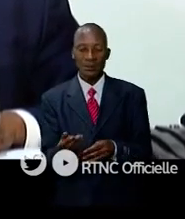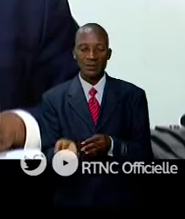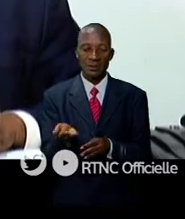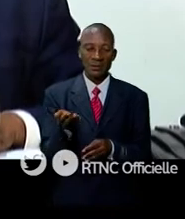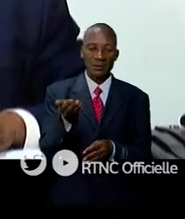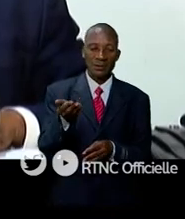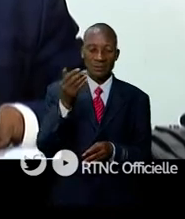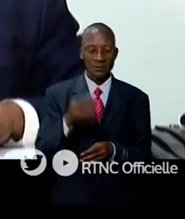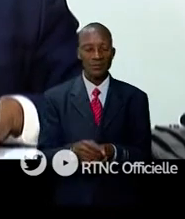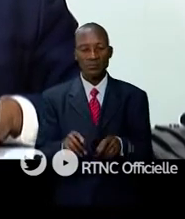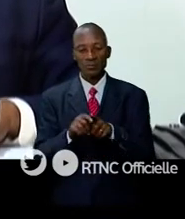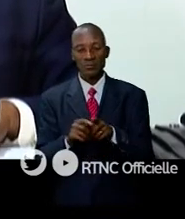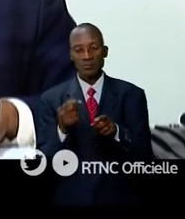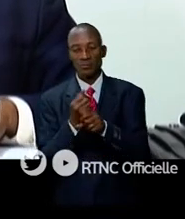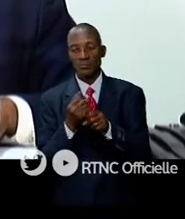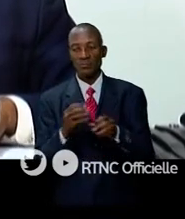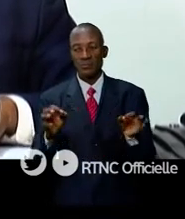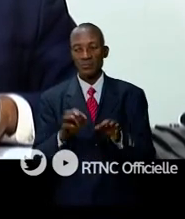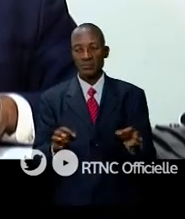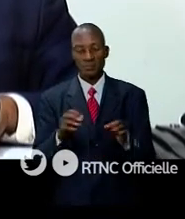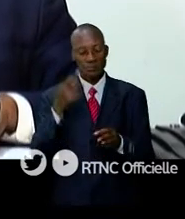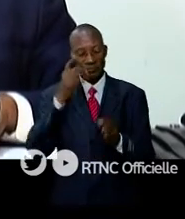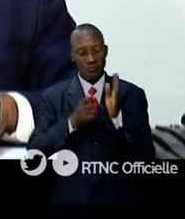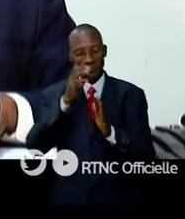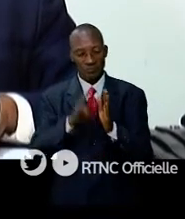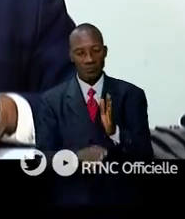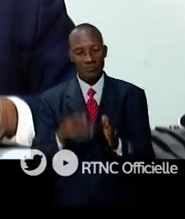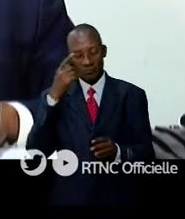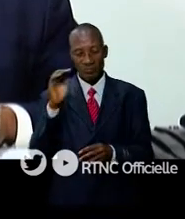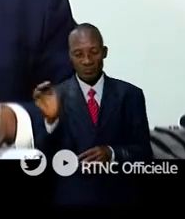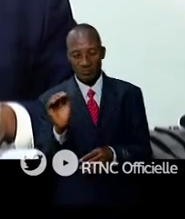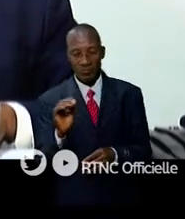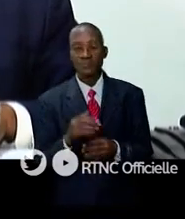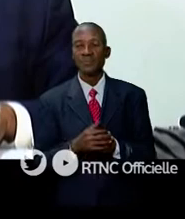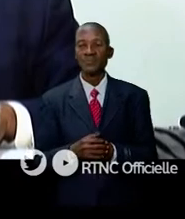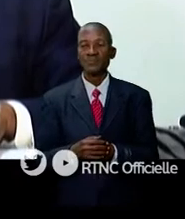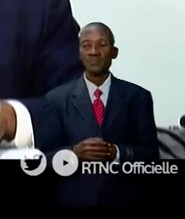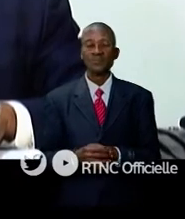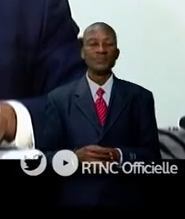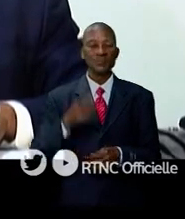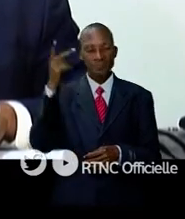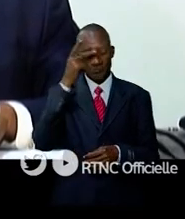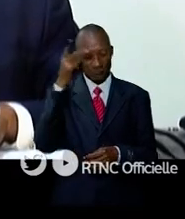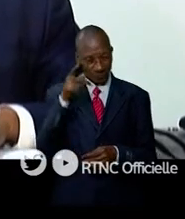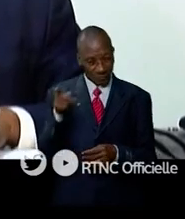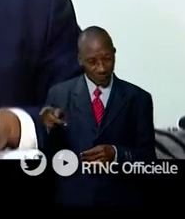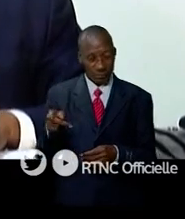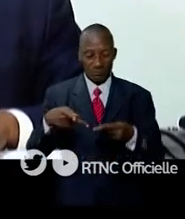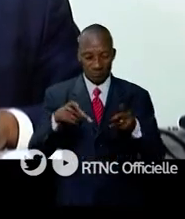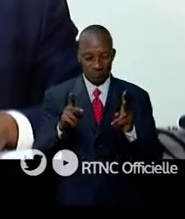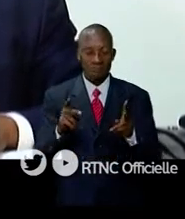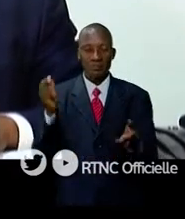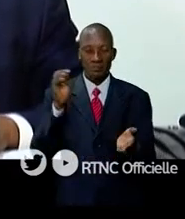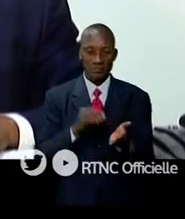du sous-emploi dans la chaîne de développement du secteur forestier. Cette politique permettra également